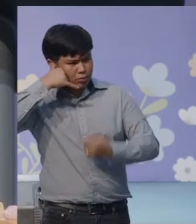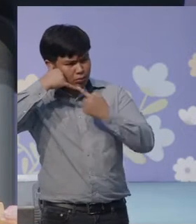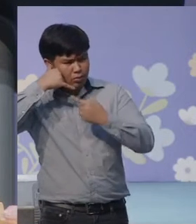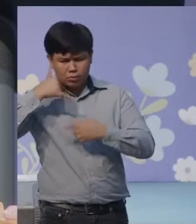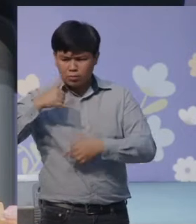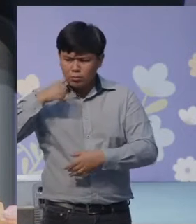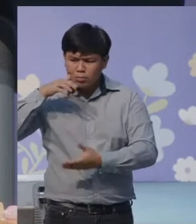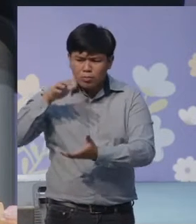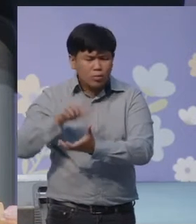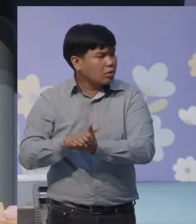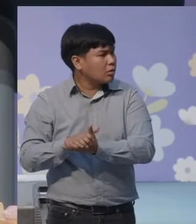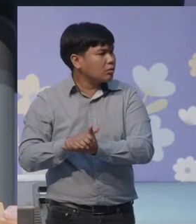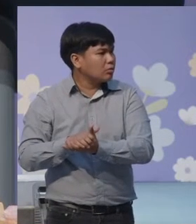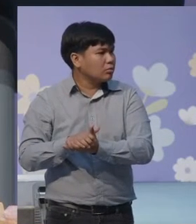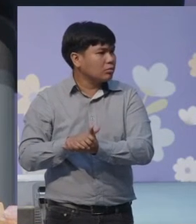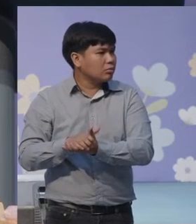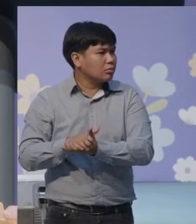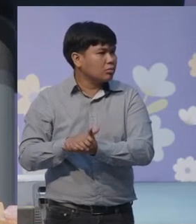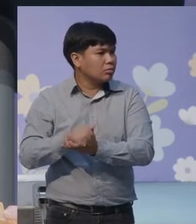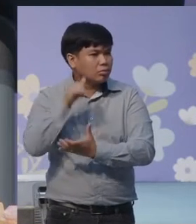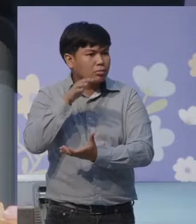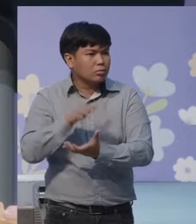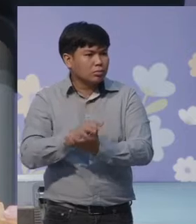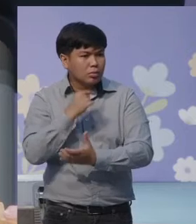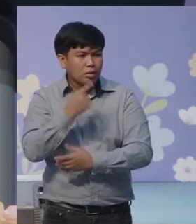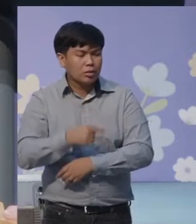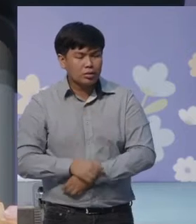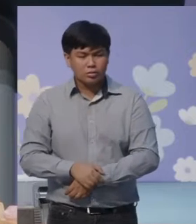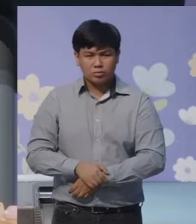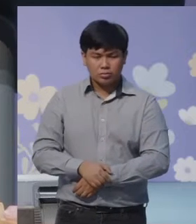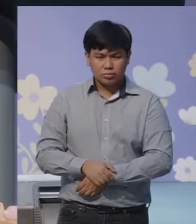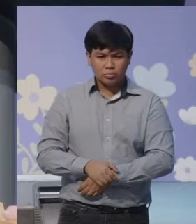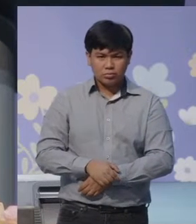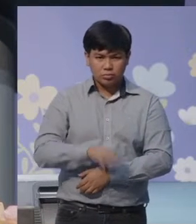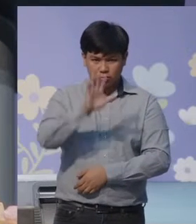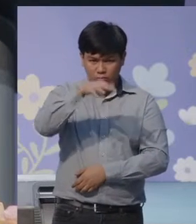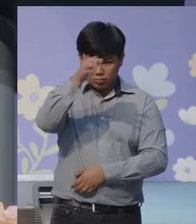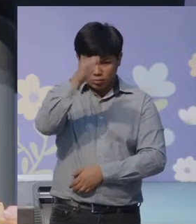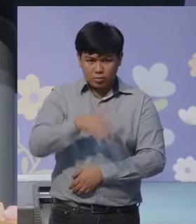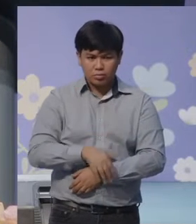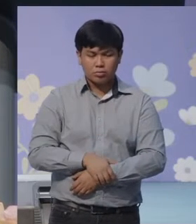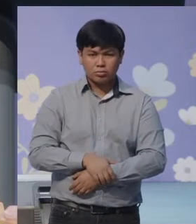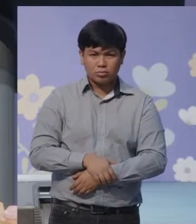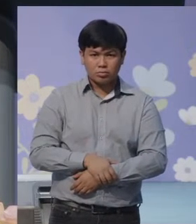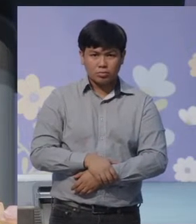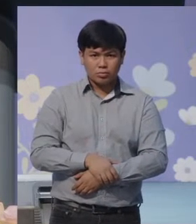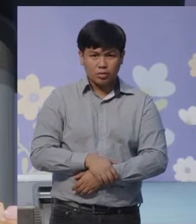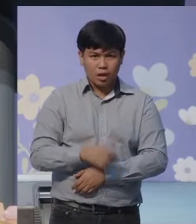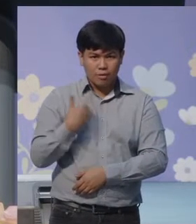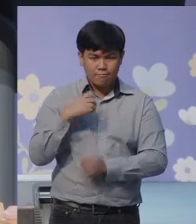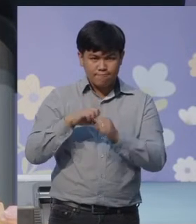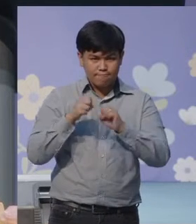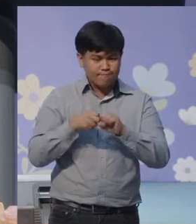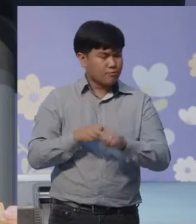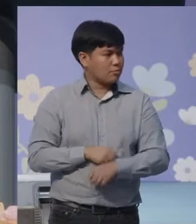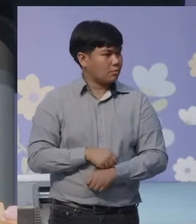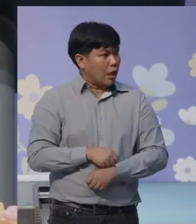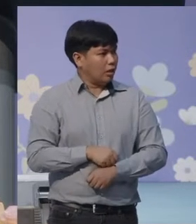ko, nasa kabilang linya. At sabi ng misis ko, Pa, okay, problema tayo.